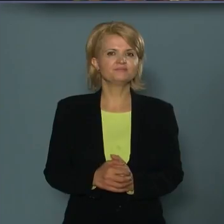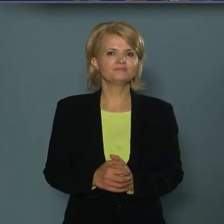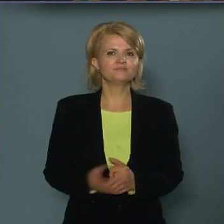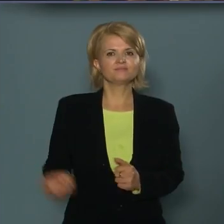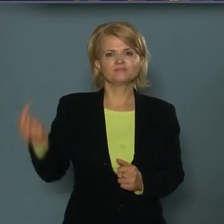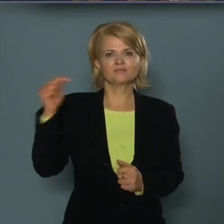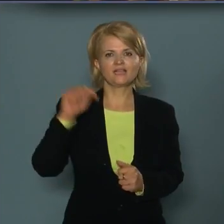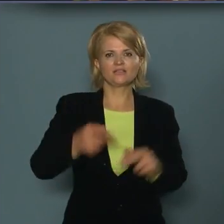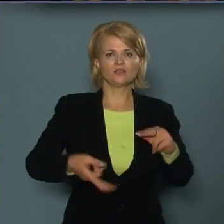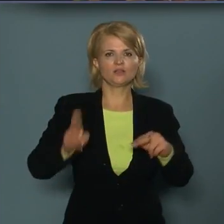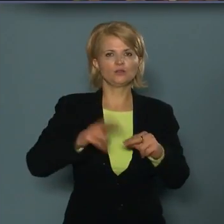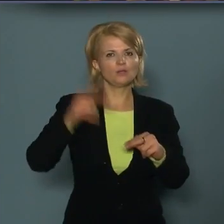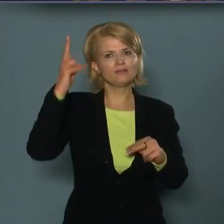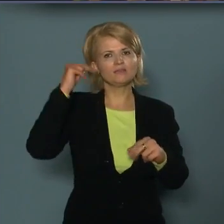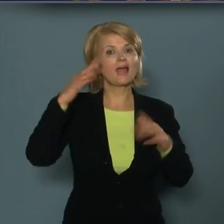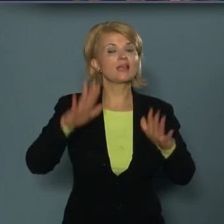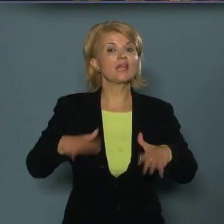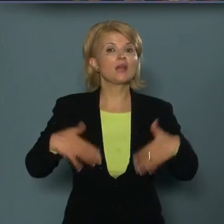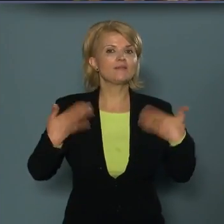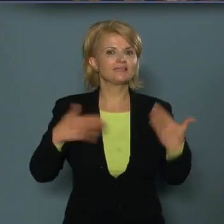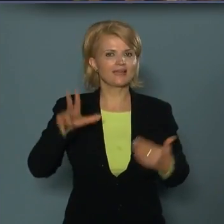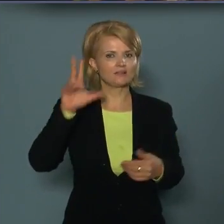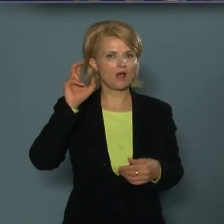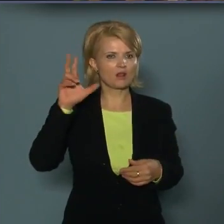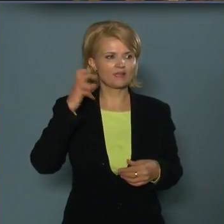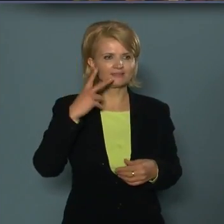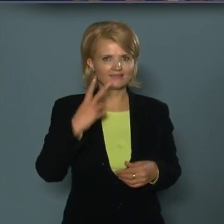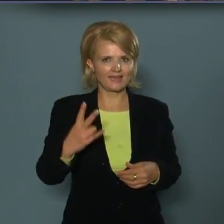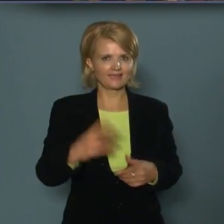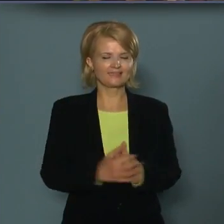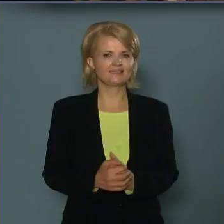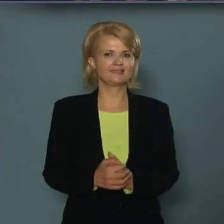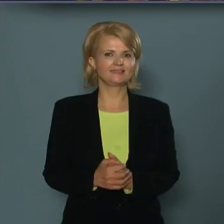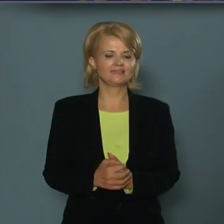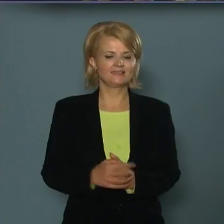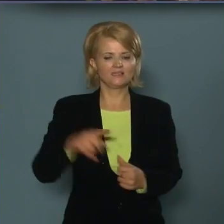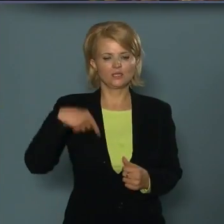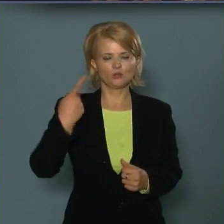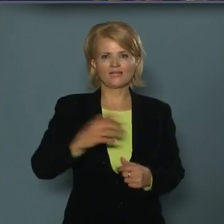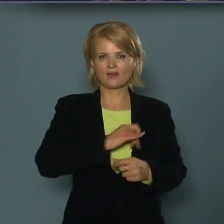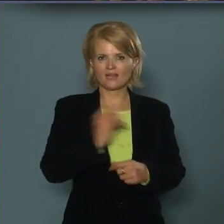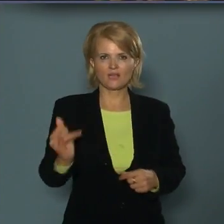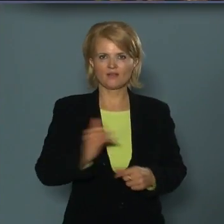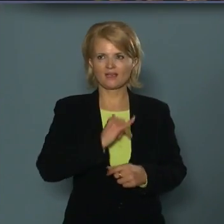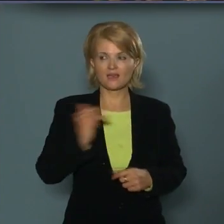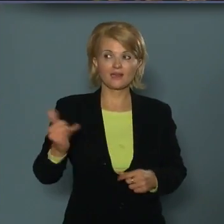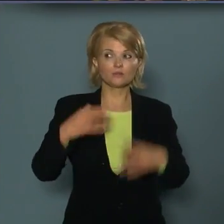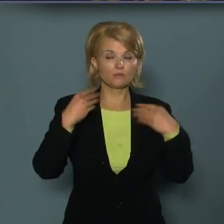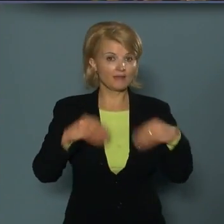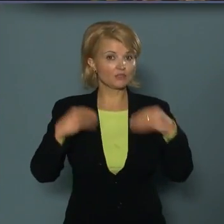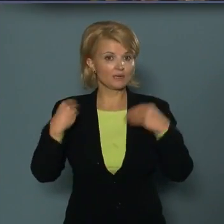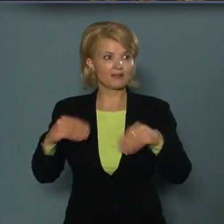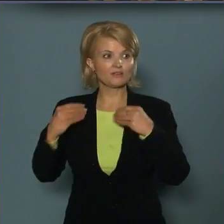Ezt a többi diák nagy élvezettel hallgatja, nézi. Úgyhogy utána éveken keresztül mesélik, hogy